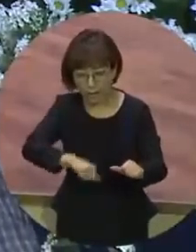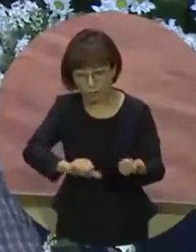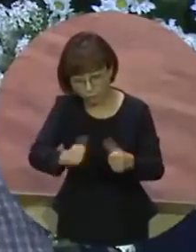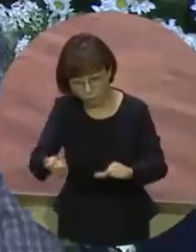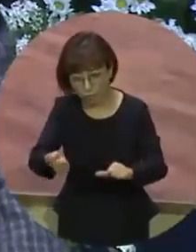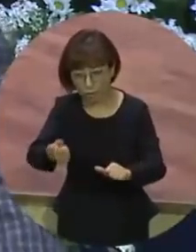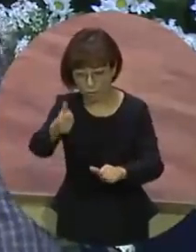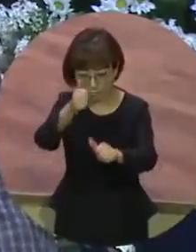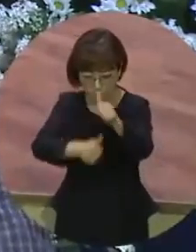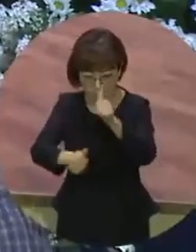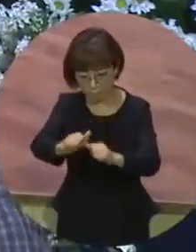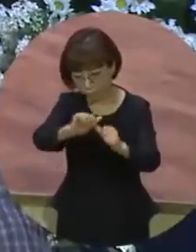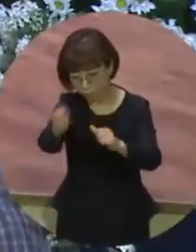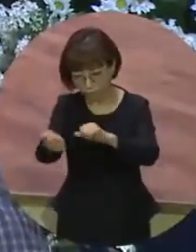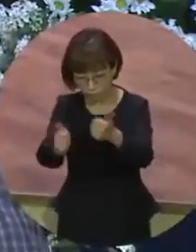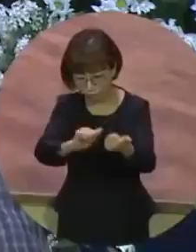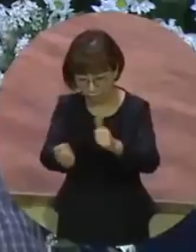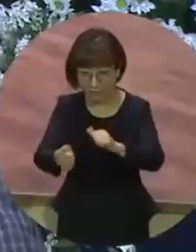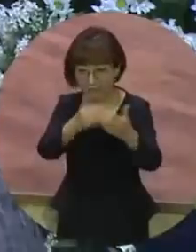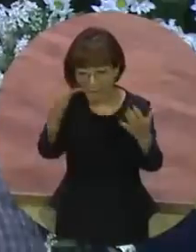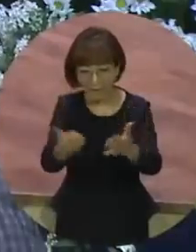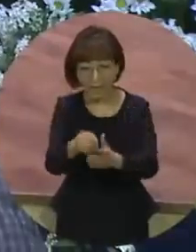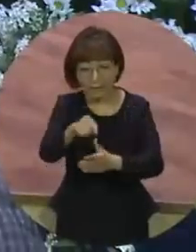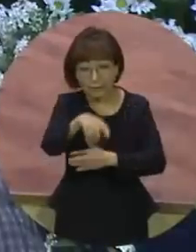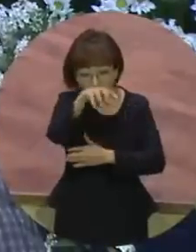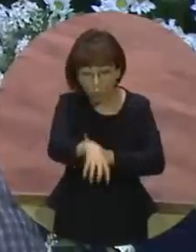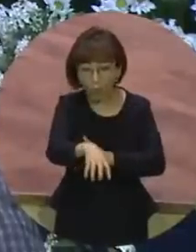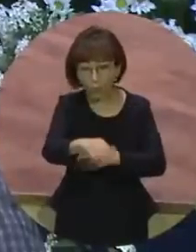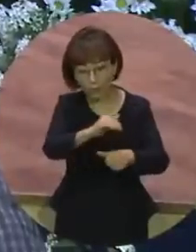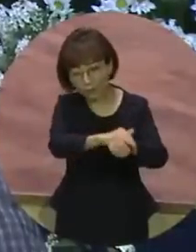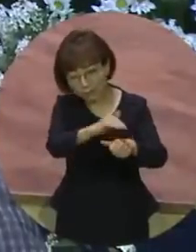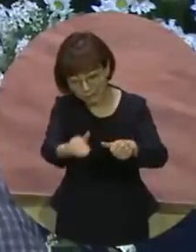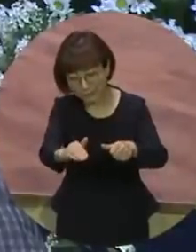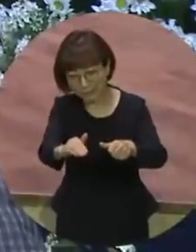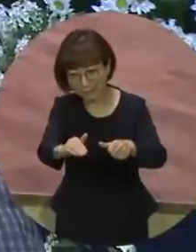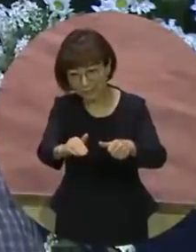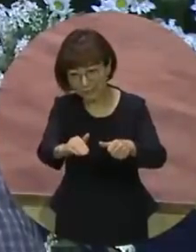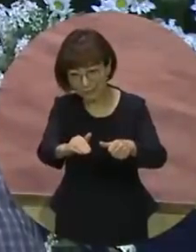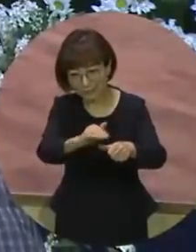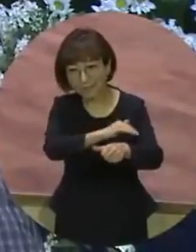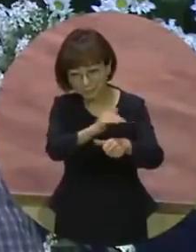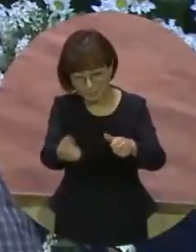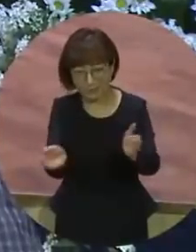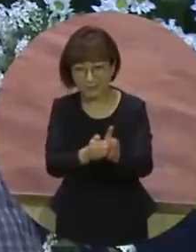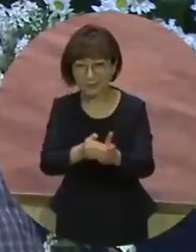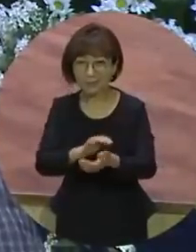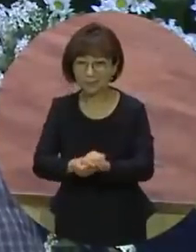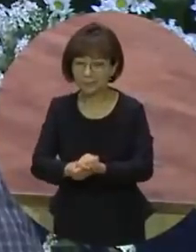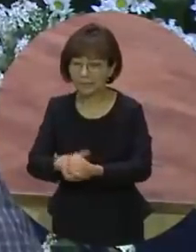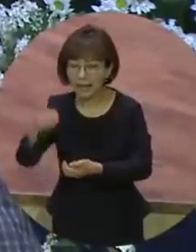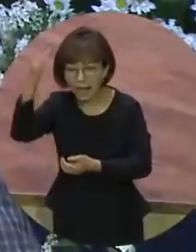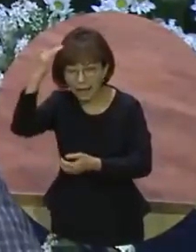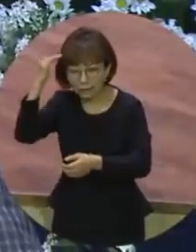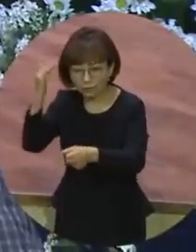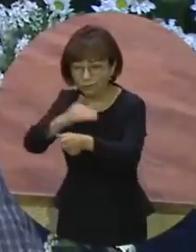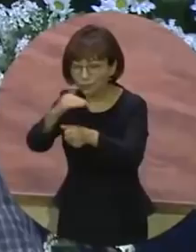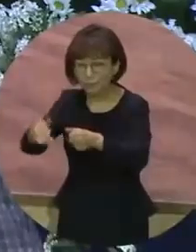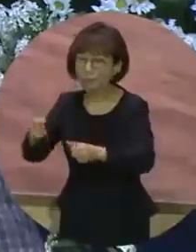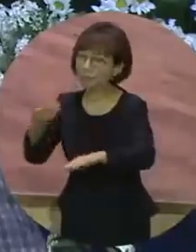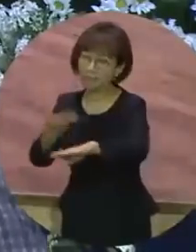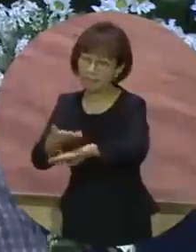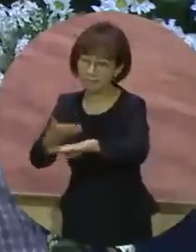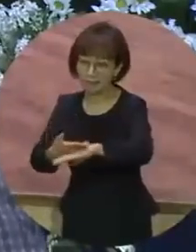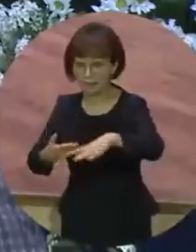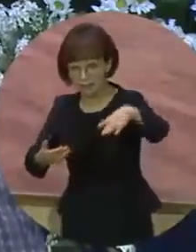묻힙니다. 이 이스라엘은 우리 같이 덮는 게 아니에요. 시체를 하나씩 하늘, 이제 한 거 촥촥 그